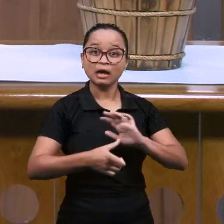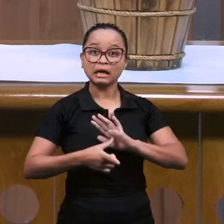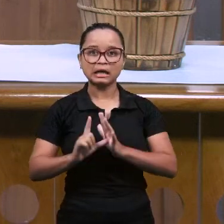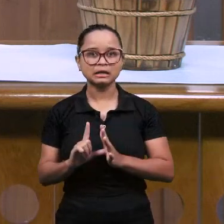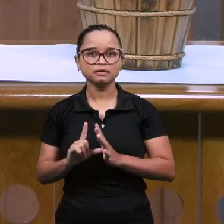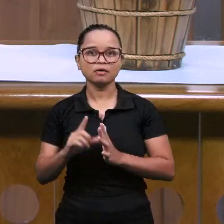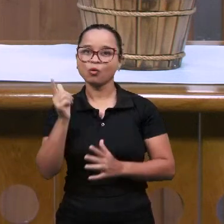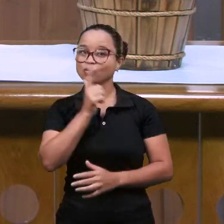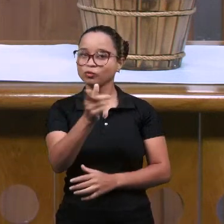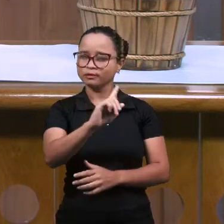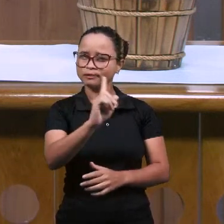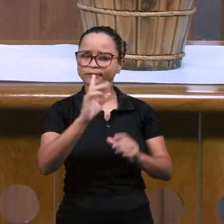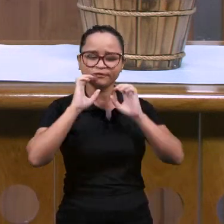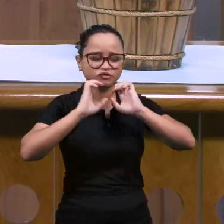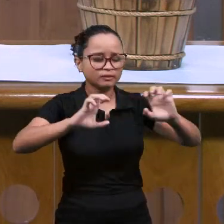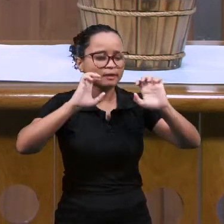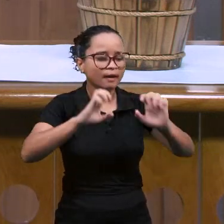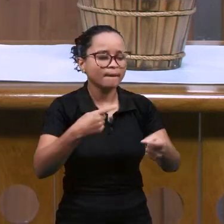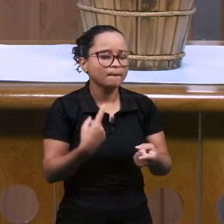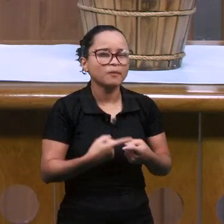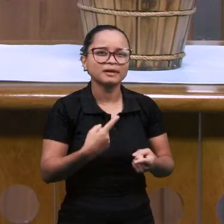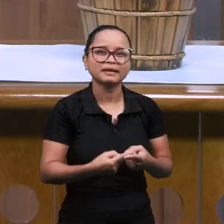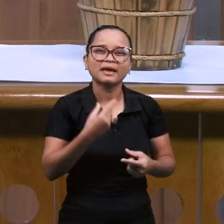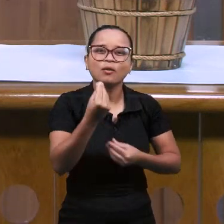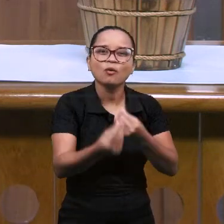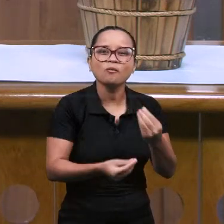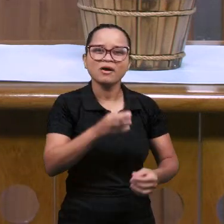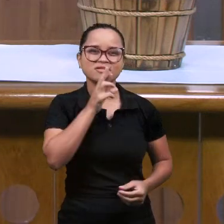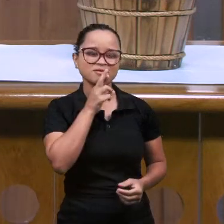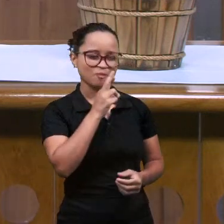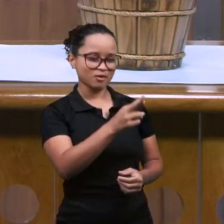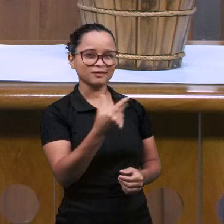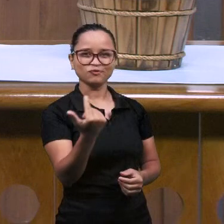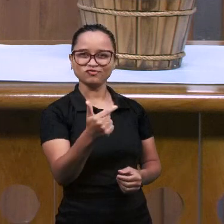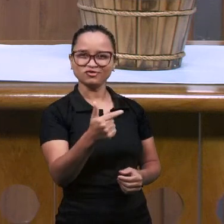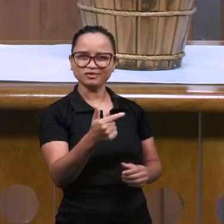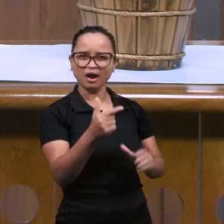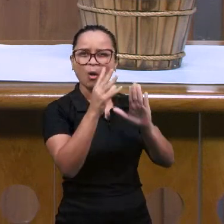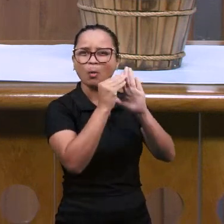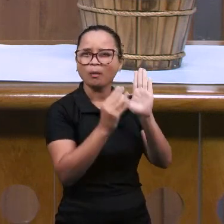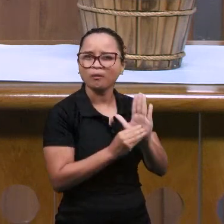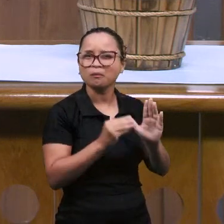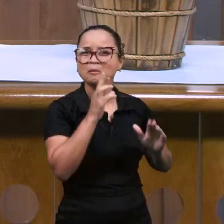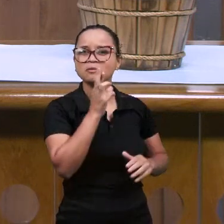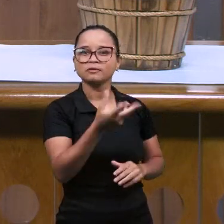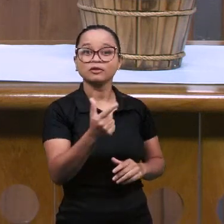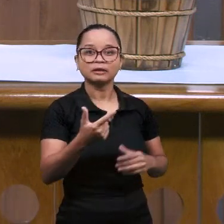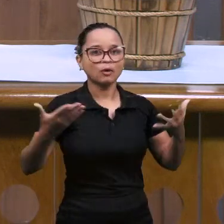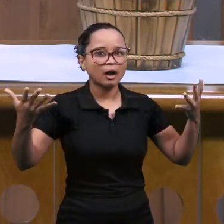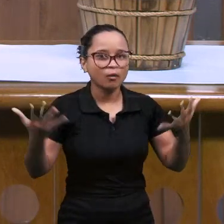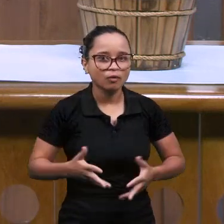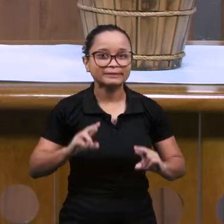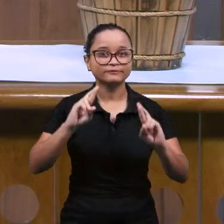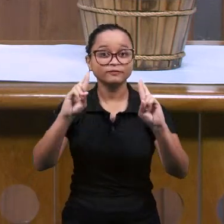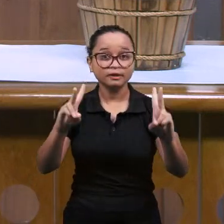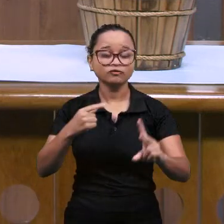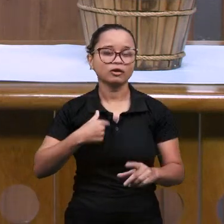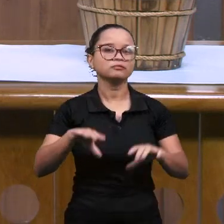condition d'évangéliser, je n'avais pas d'argument. Mais maintenant, j'évangélise. Il y a des cas des frères qui